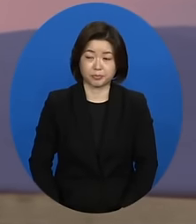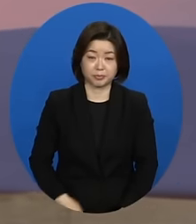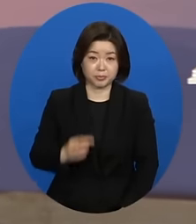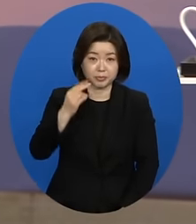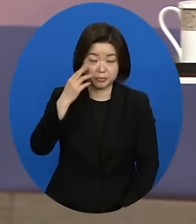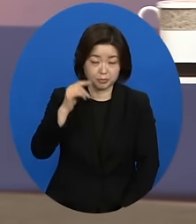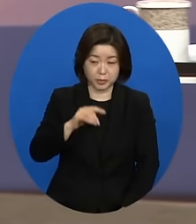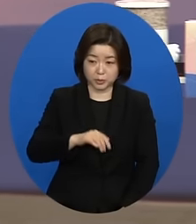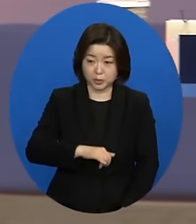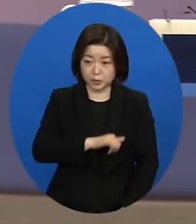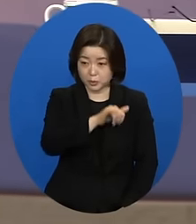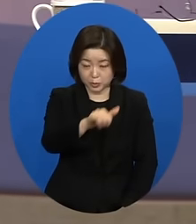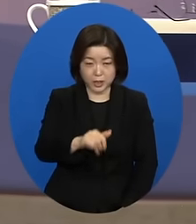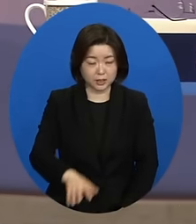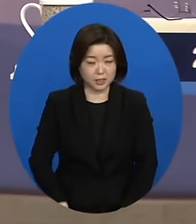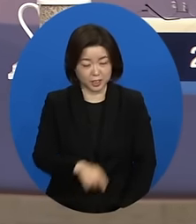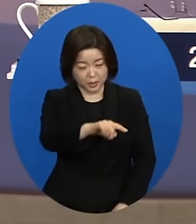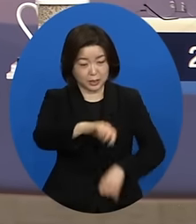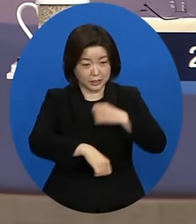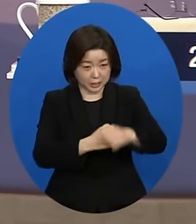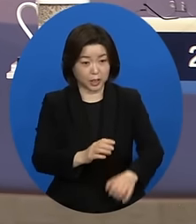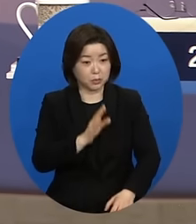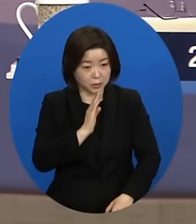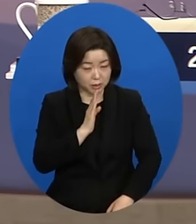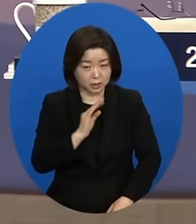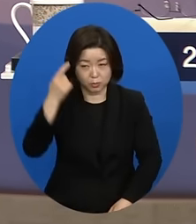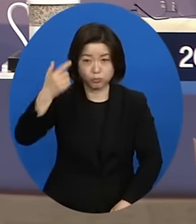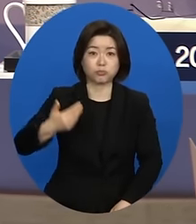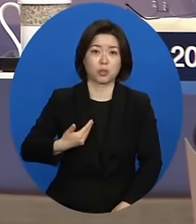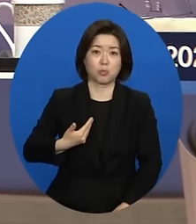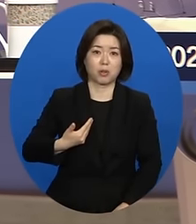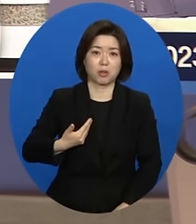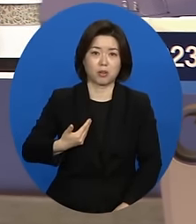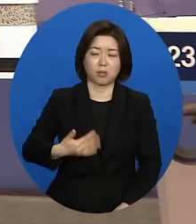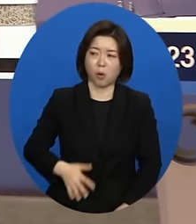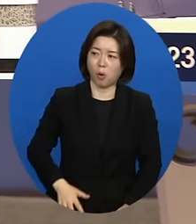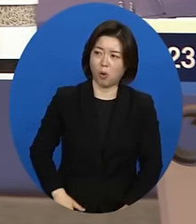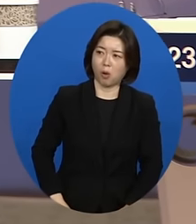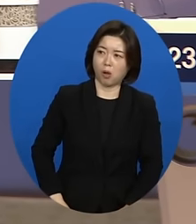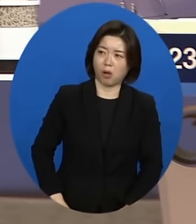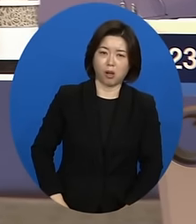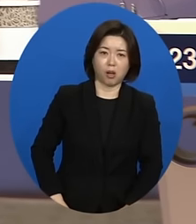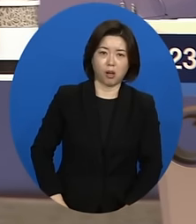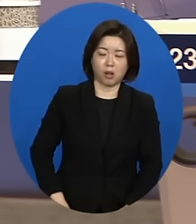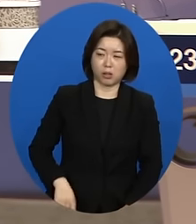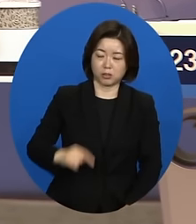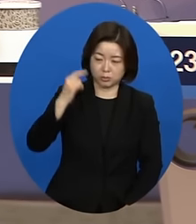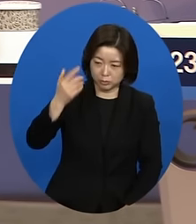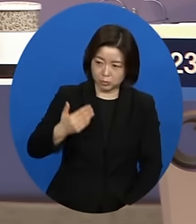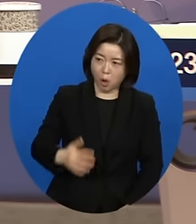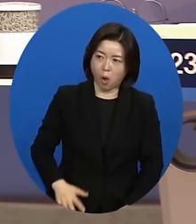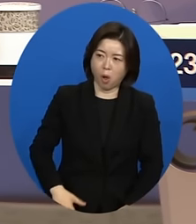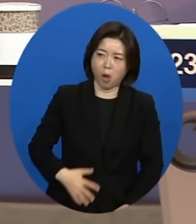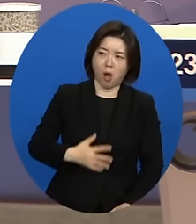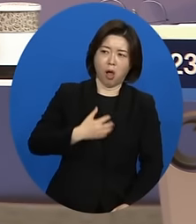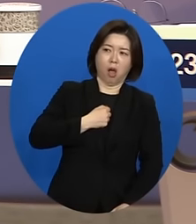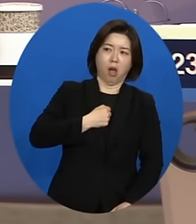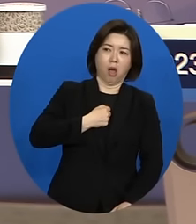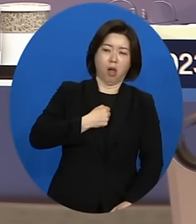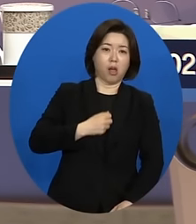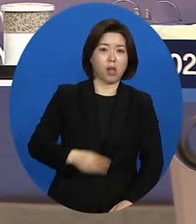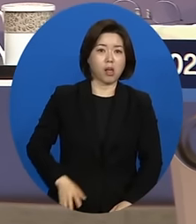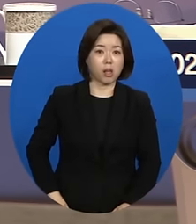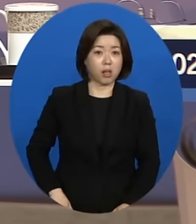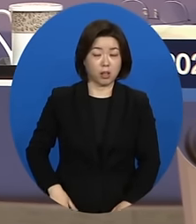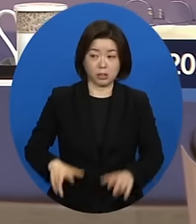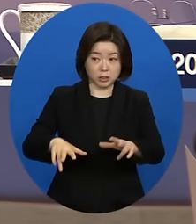미국에서 왔는데 자유해? 묻는데 제가 그 말이 가슴이 철렁하더라고요. 지금 이